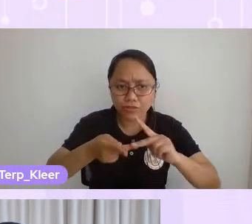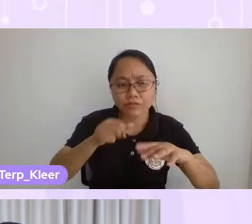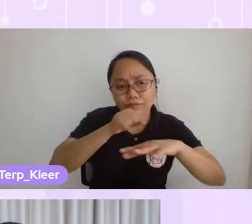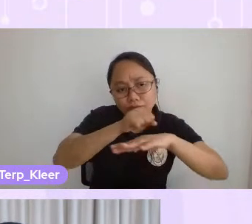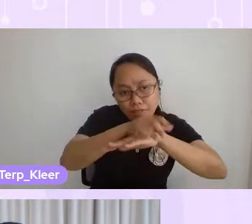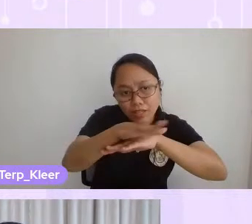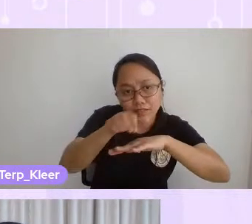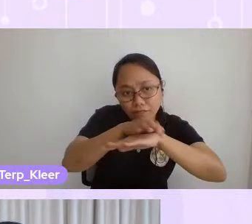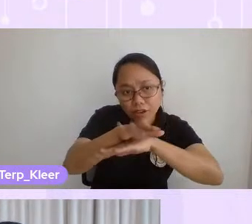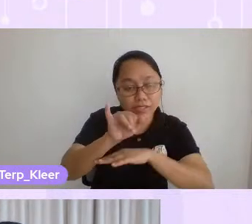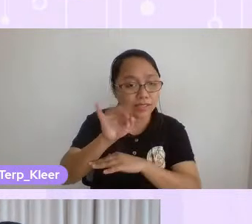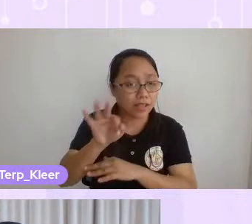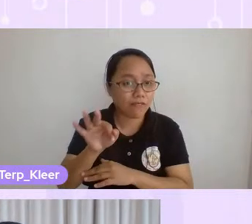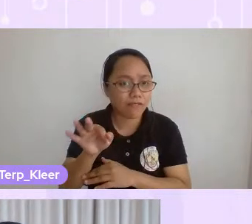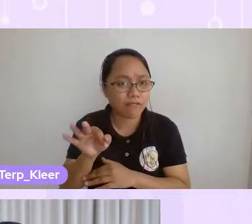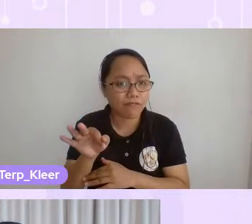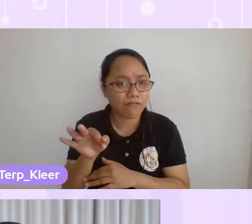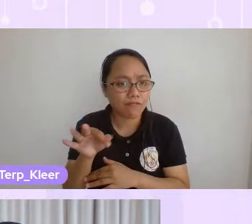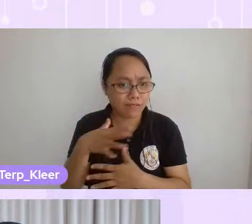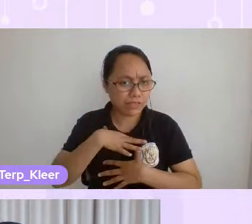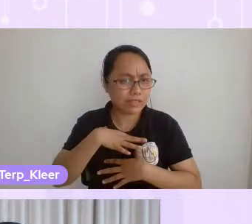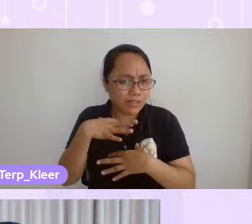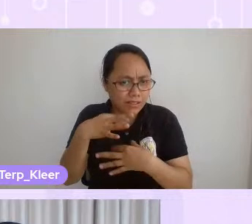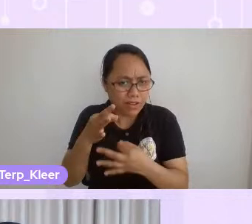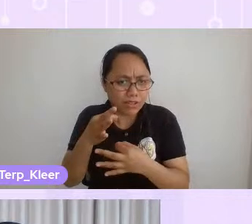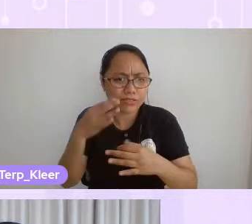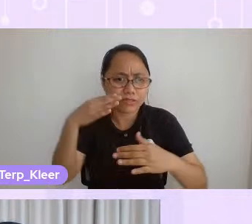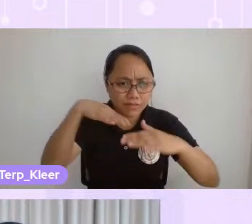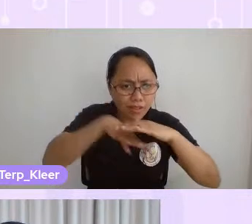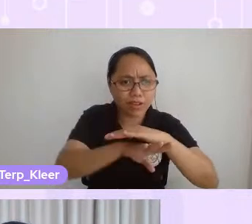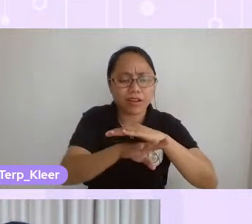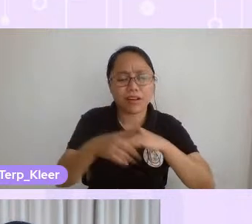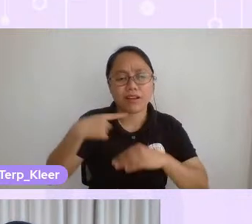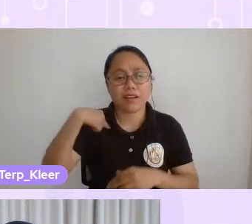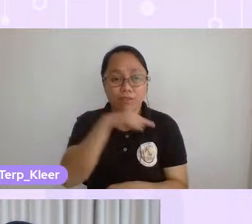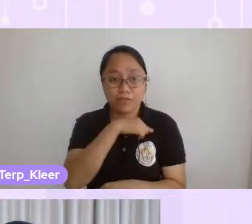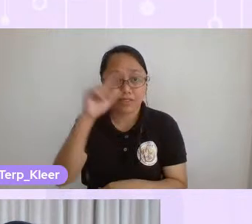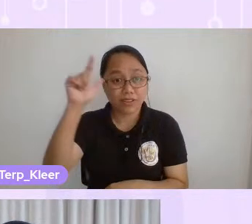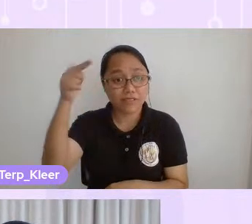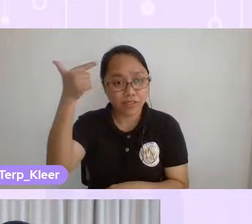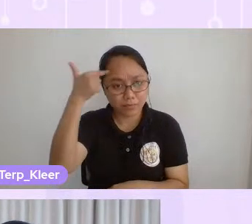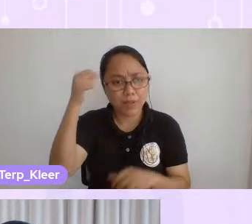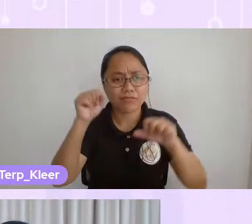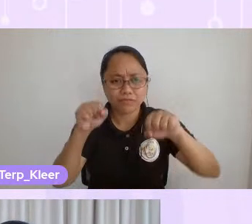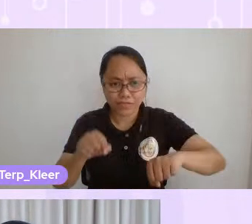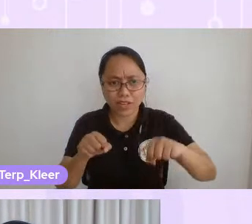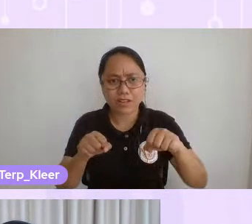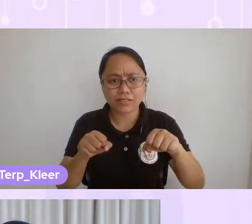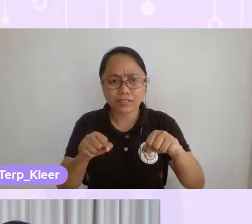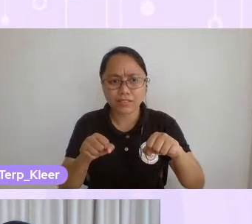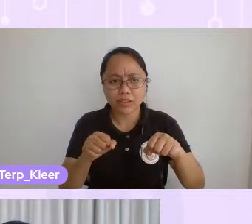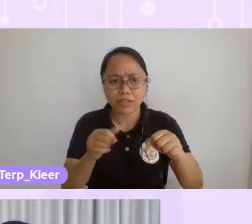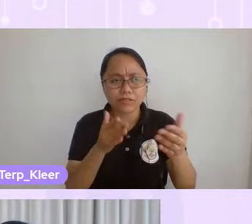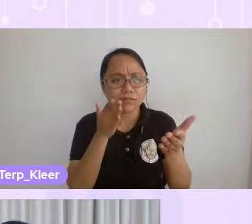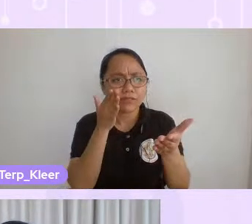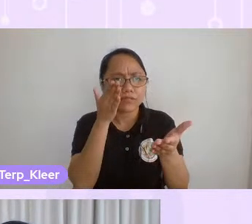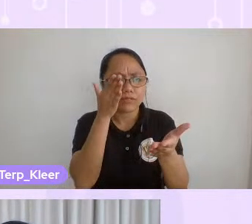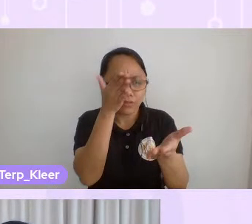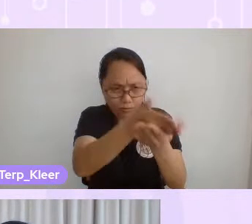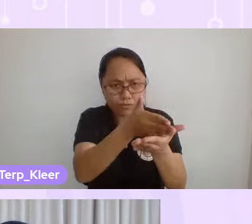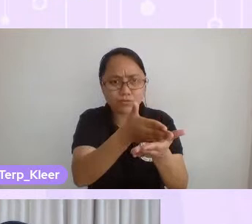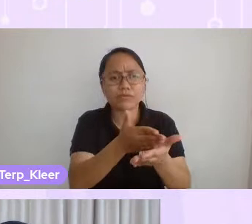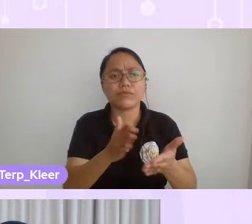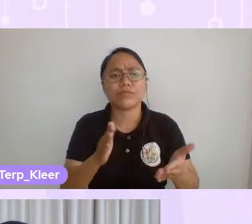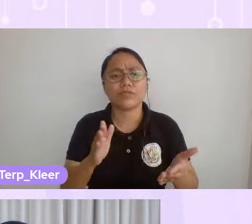pumasok sa ating government internship program, maaari po kayo magpunta sa ating mga DOLE regional offices, or kung hindi